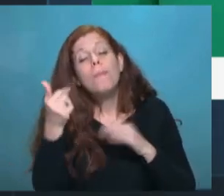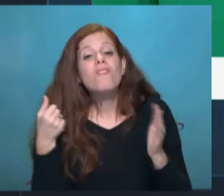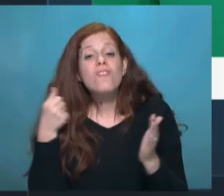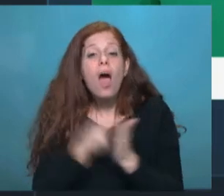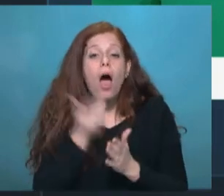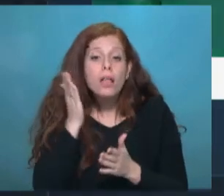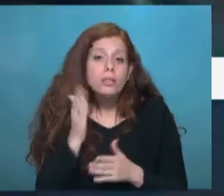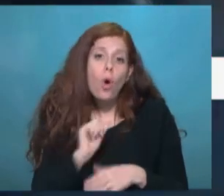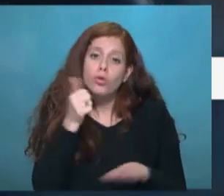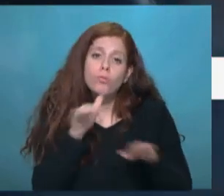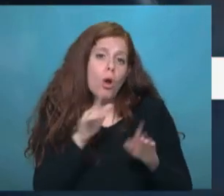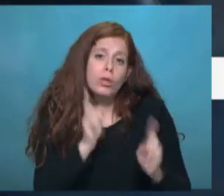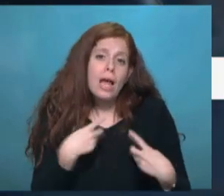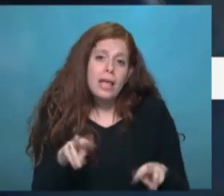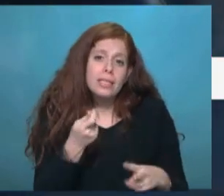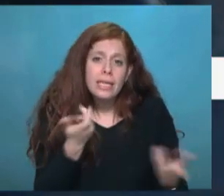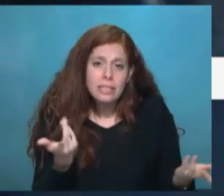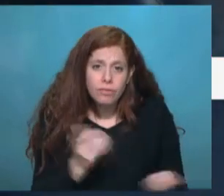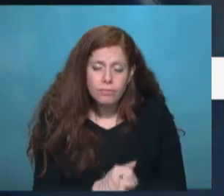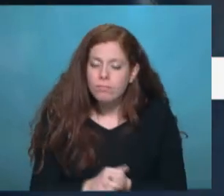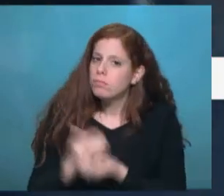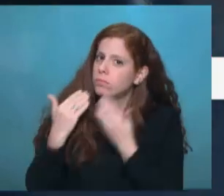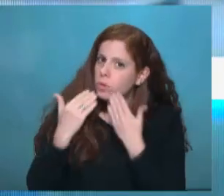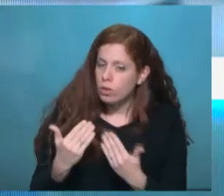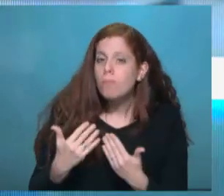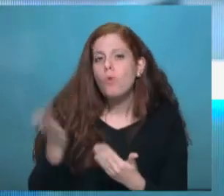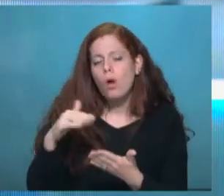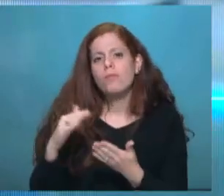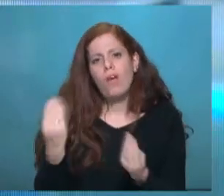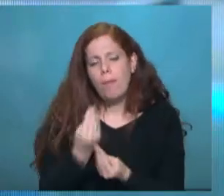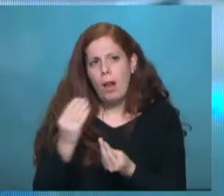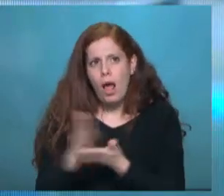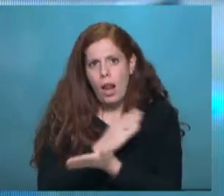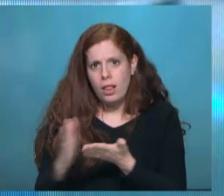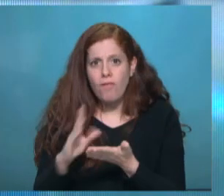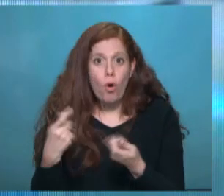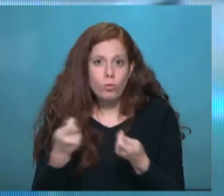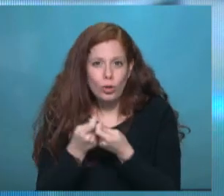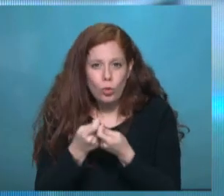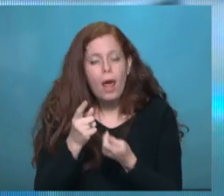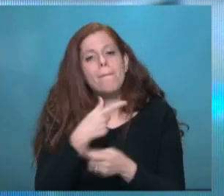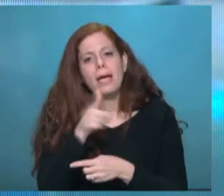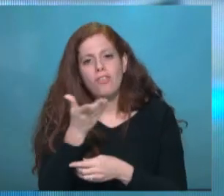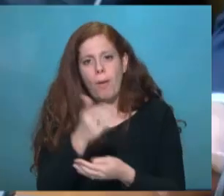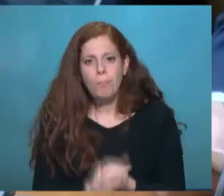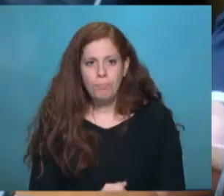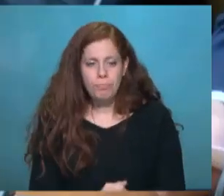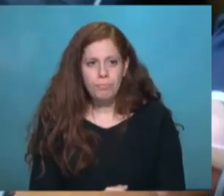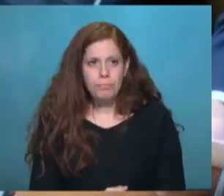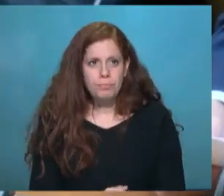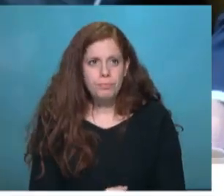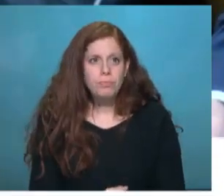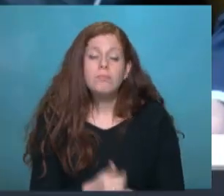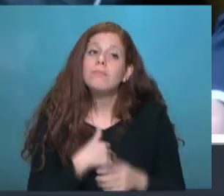לא צריך להחזיר את הכסף. תודה תמר, ועוד פרטים על ההחלטה הדרמטית הזאת, וכל מה שמתלווה לה בכתבה שהכנת. אני